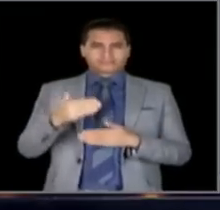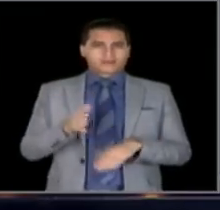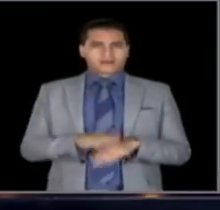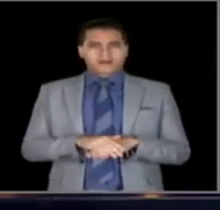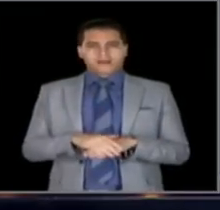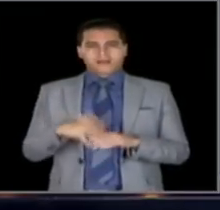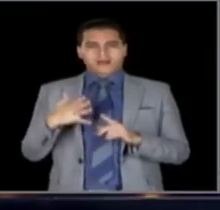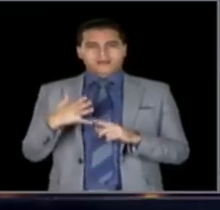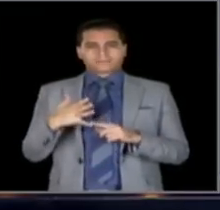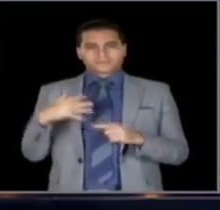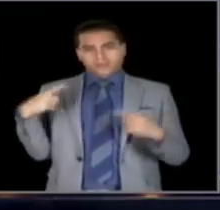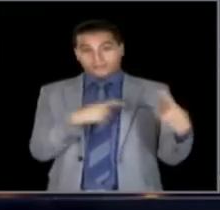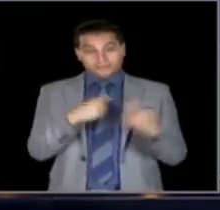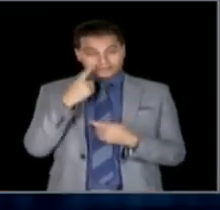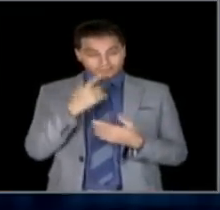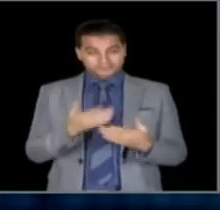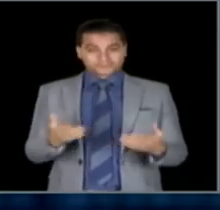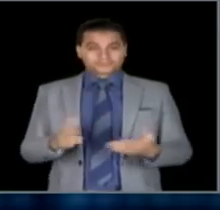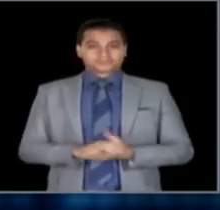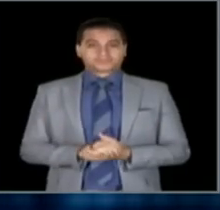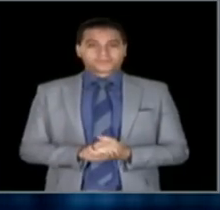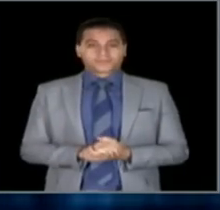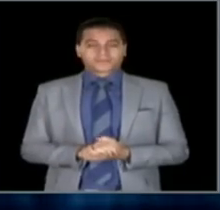مع الفقرة الخامسة، فقرة ضربات الجزاء.